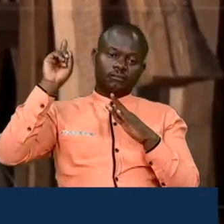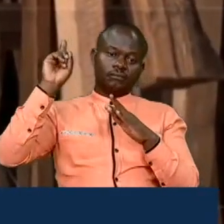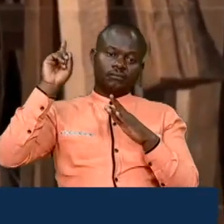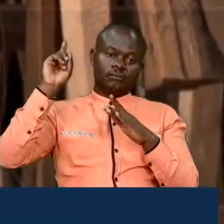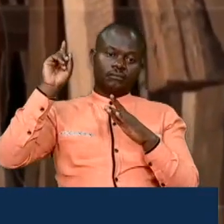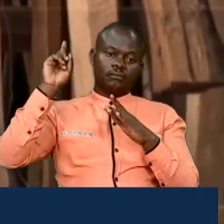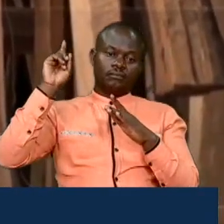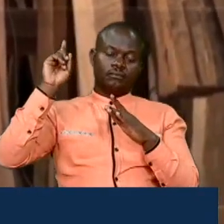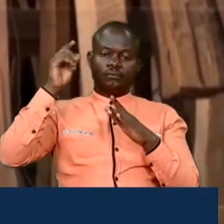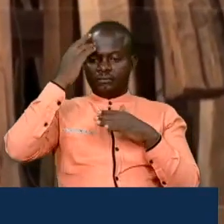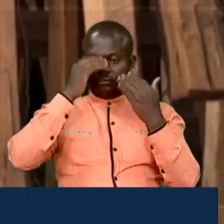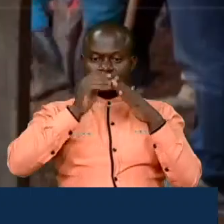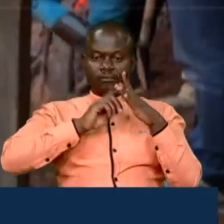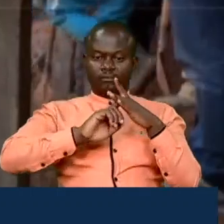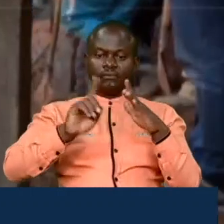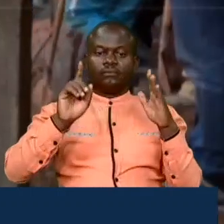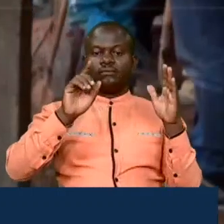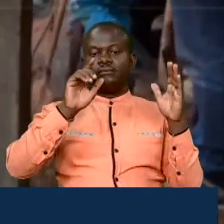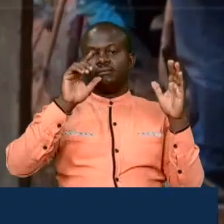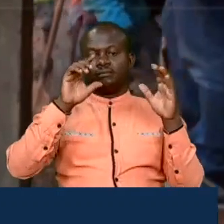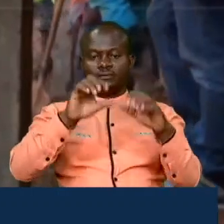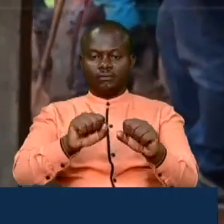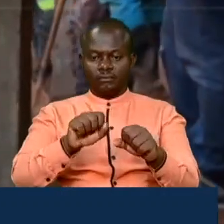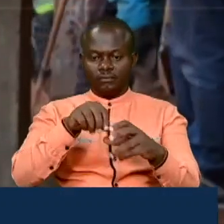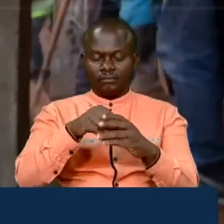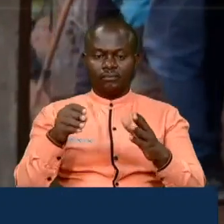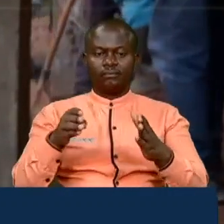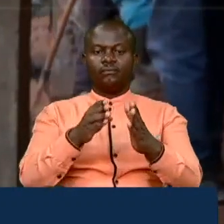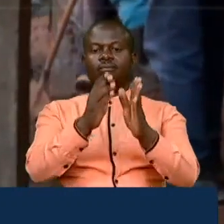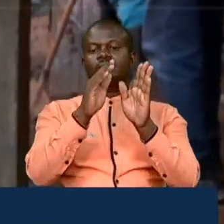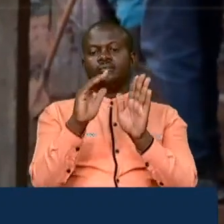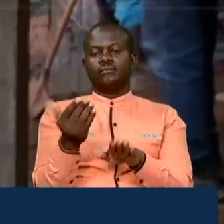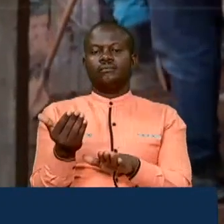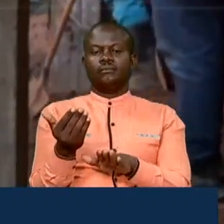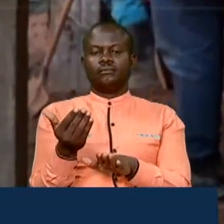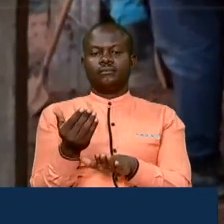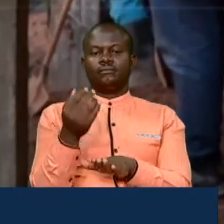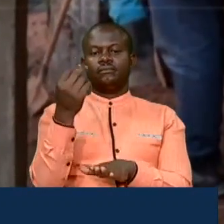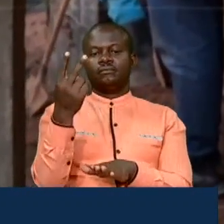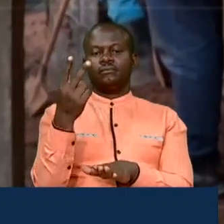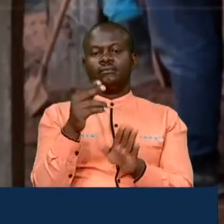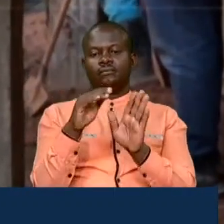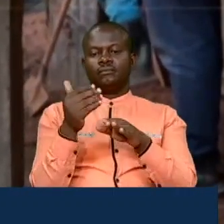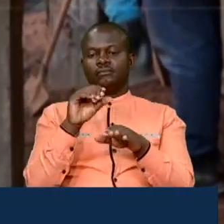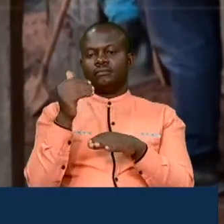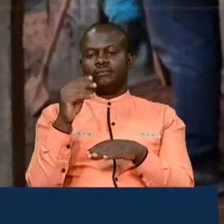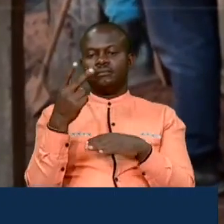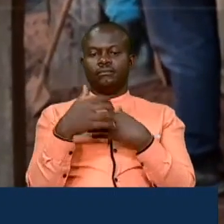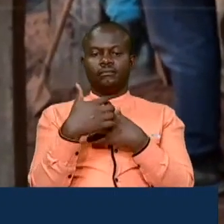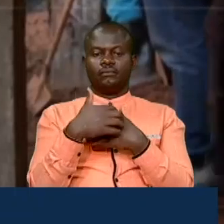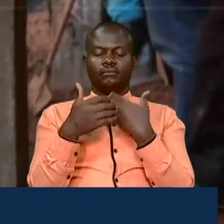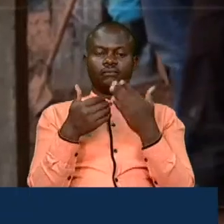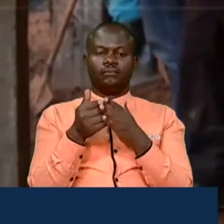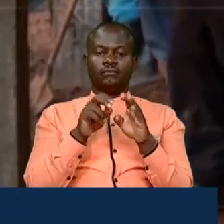muko barimo bahunga begerayo kiba kibafatiye mu nzira babiri babatuvuyemo abandi barakomereka